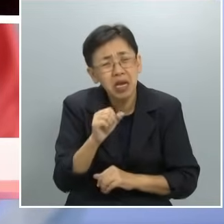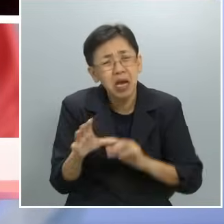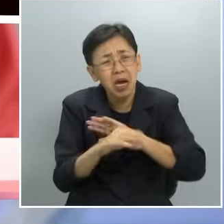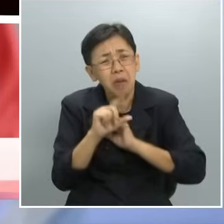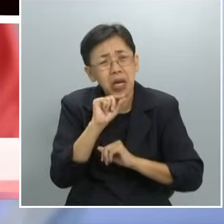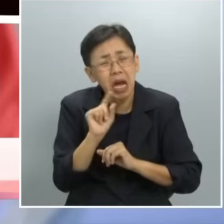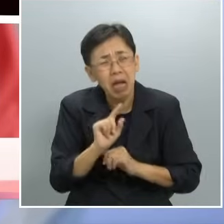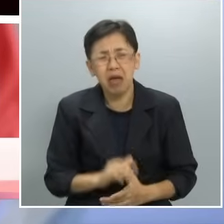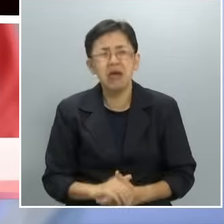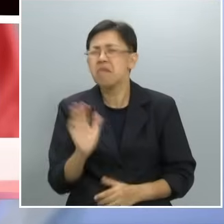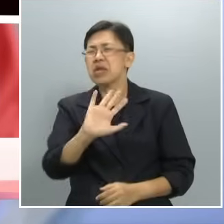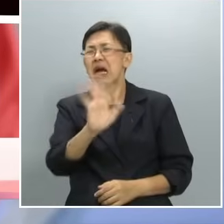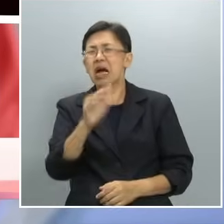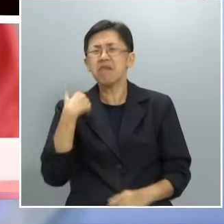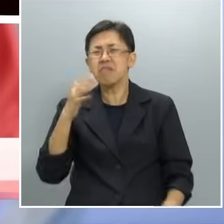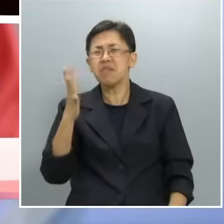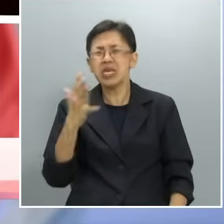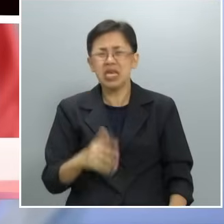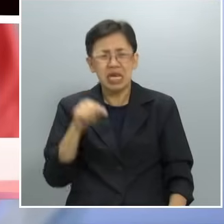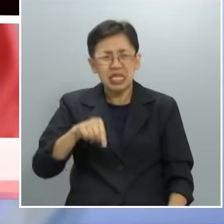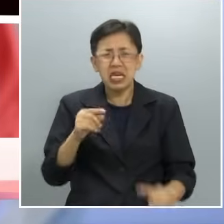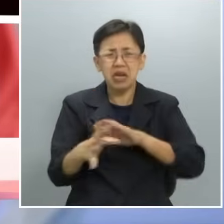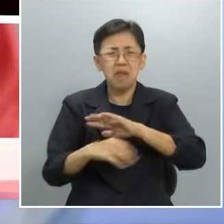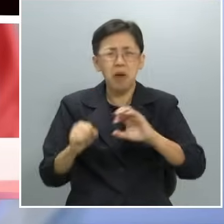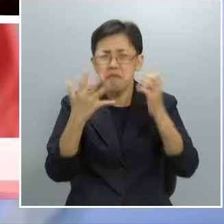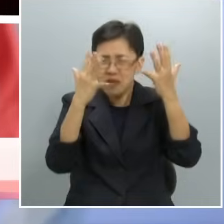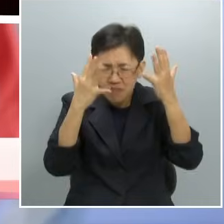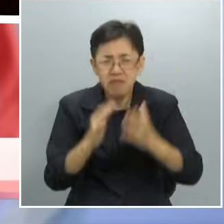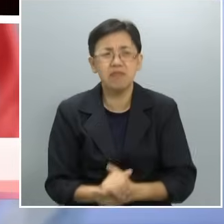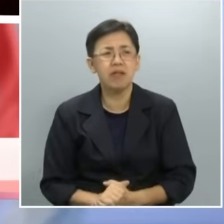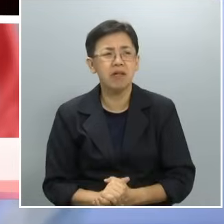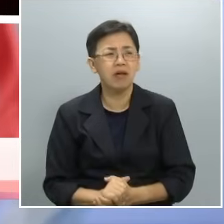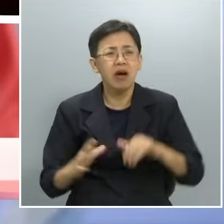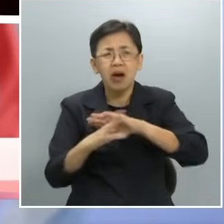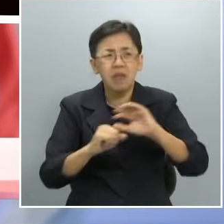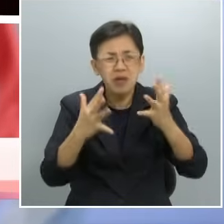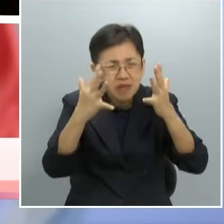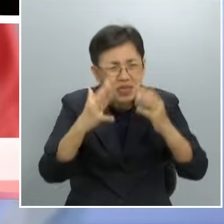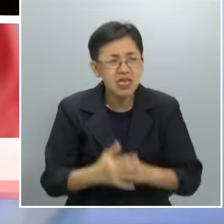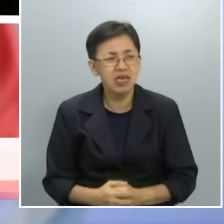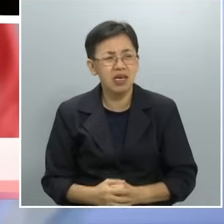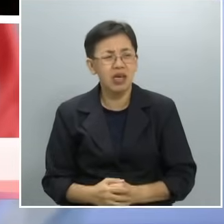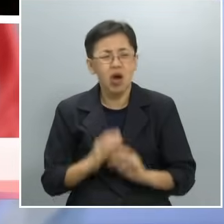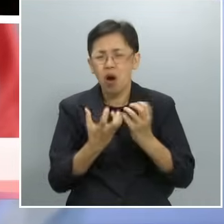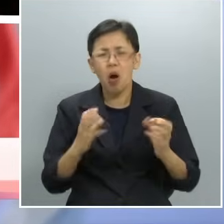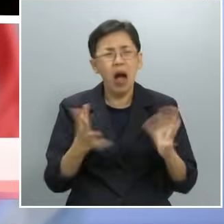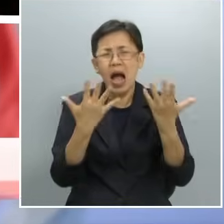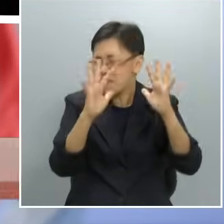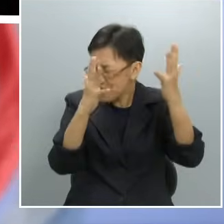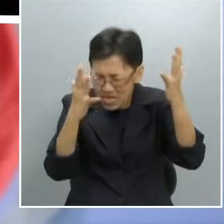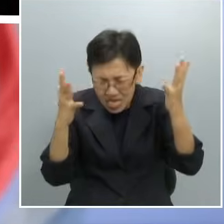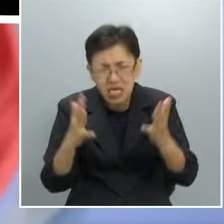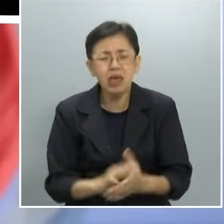ง ไม่มีไม่ใช่ไม่มีเลยที่นี่ไม่มีขโมยไม่มีอะไร ไม่มีขโมย ไม่มีรักไม่มีอะไรหายทั้งอย่างเ